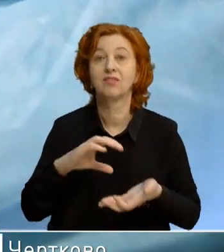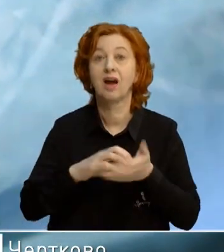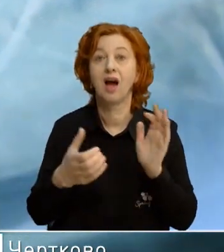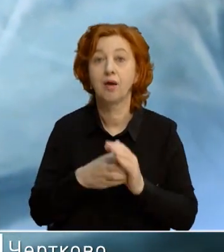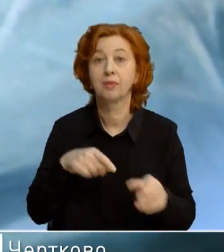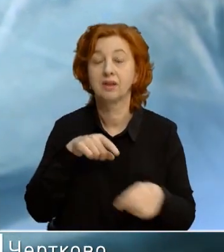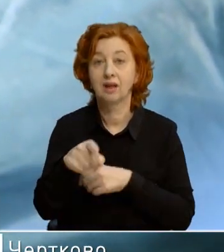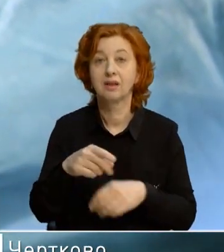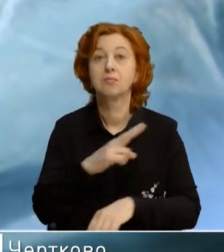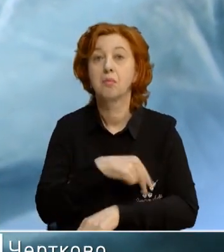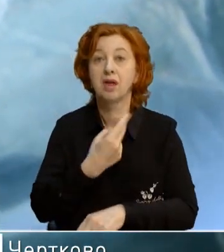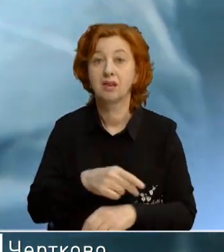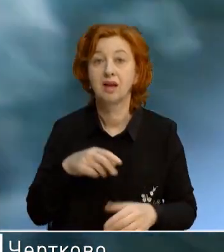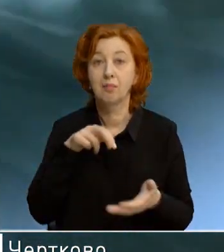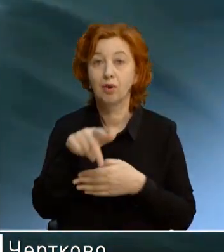кабинет к медикам.